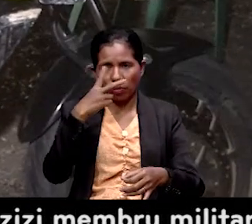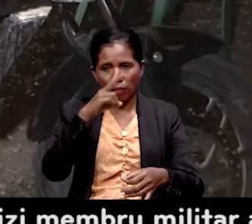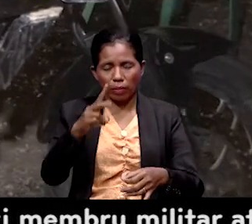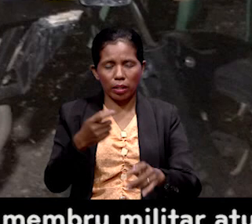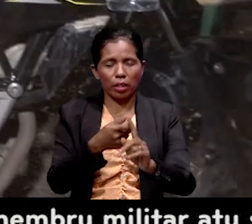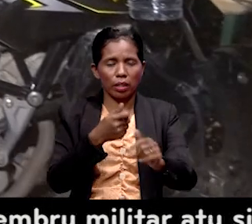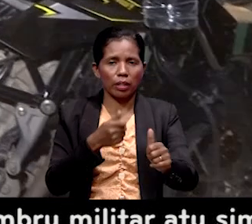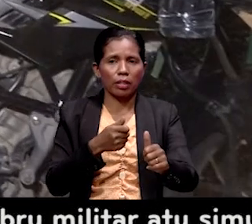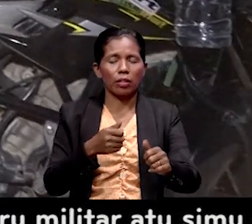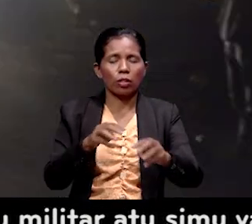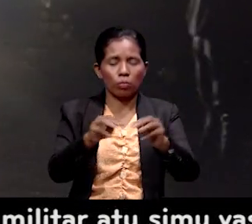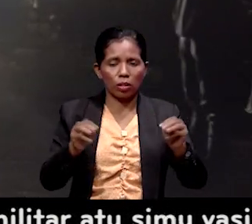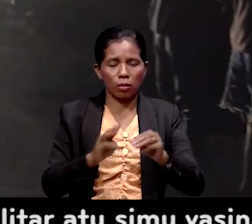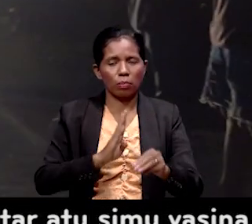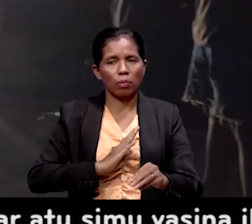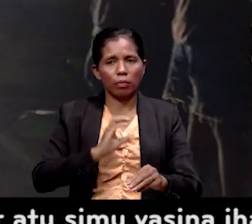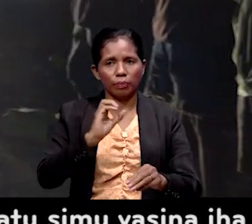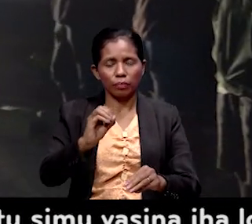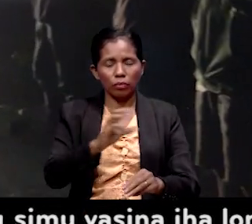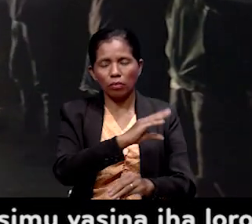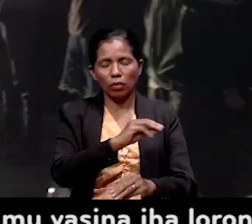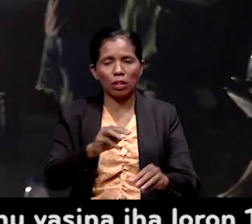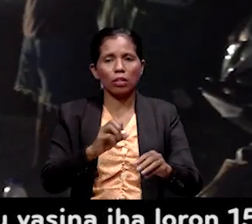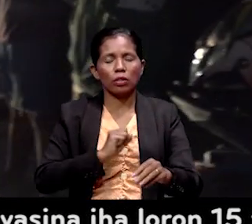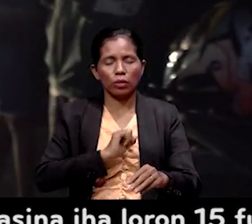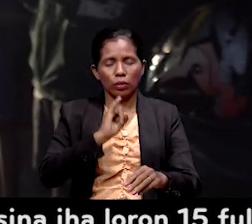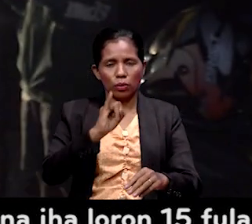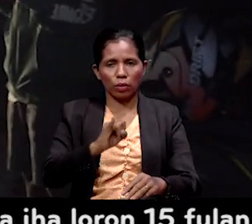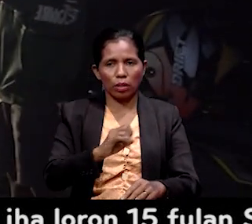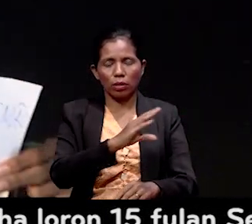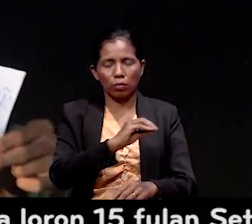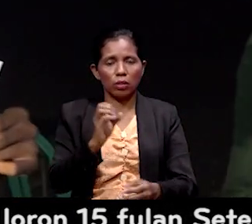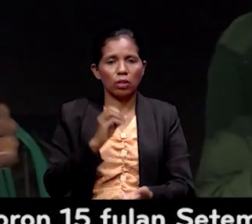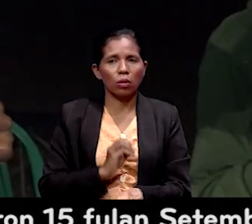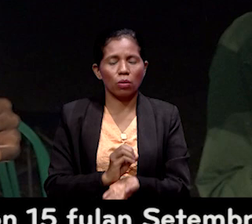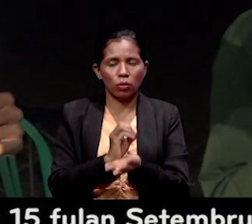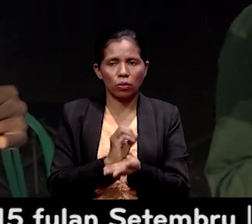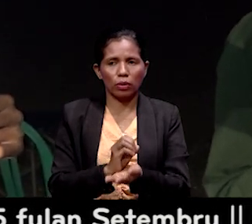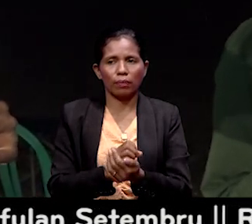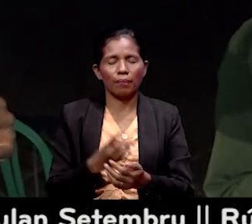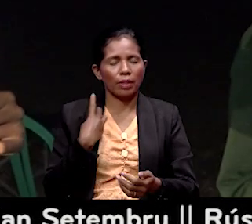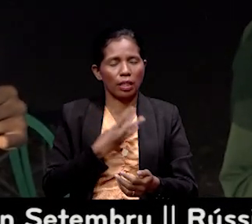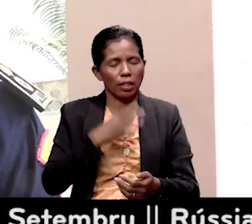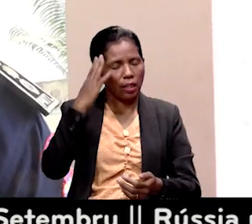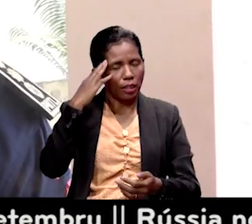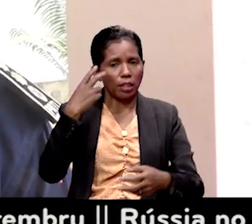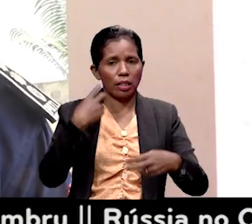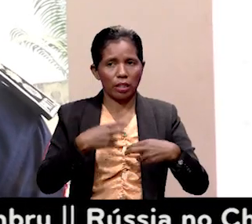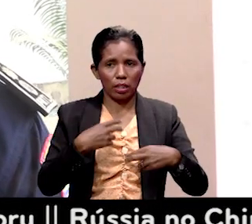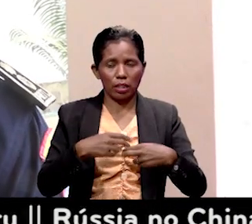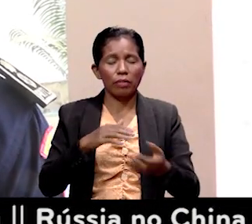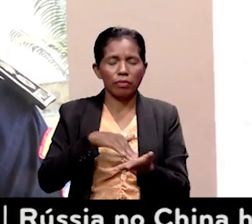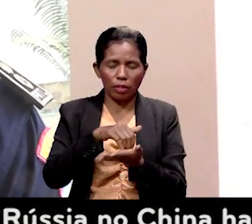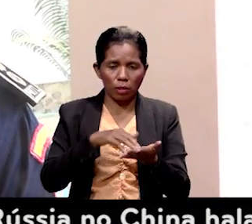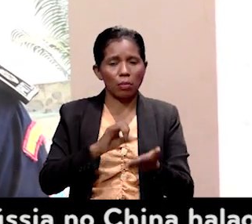ain município Bobonaro tomota masin suai nunemos ia oe kusi. Ita tene katrenia fraqueza maka oya o kulia tene katrenia